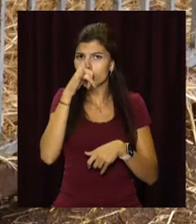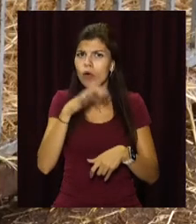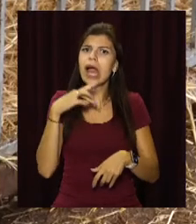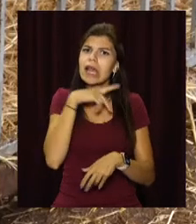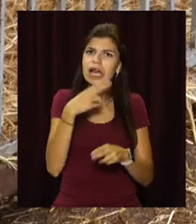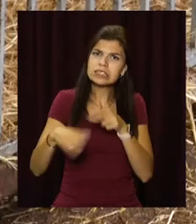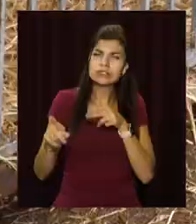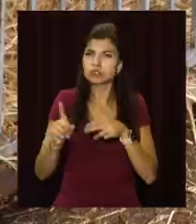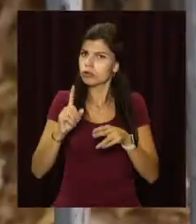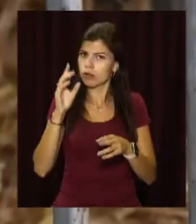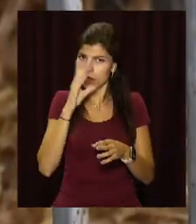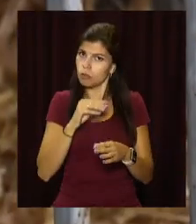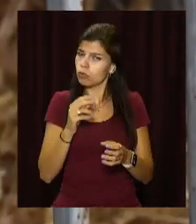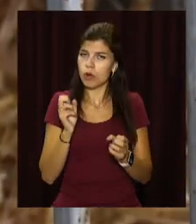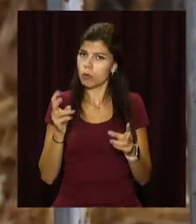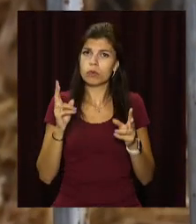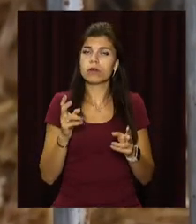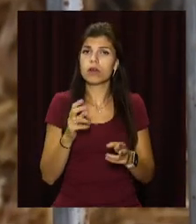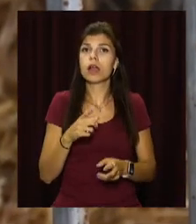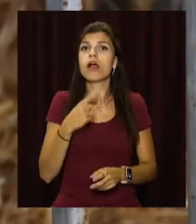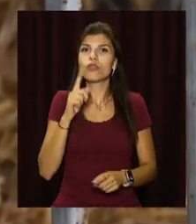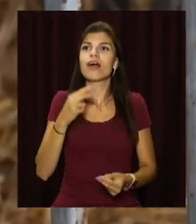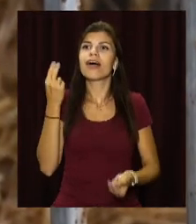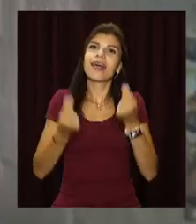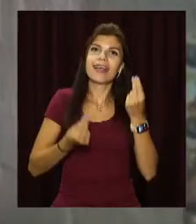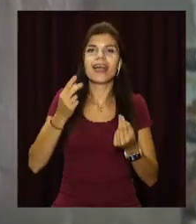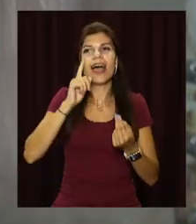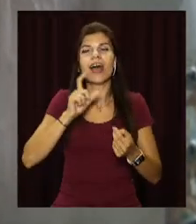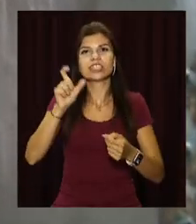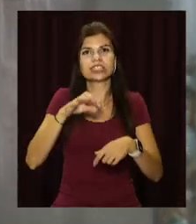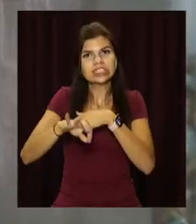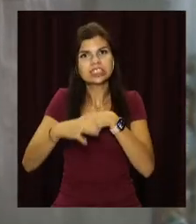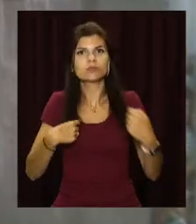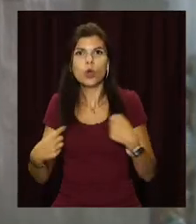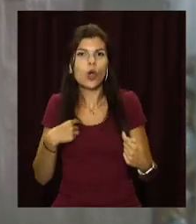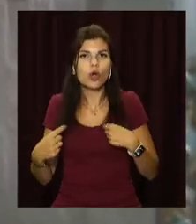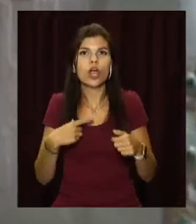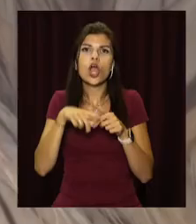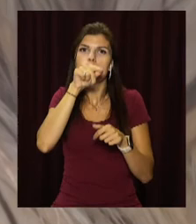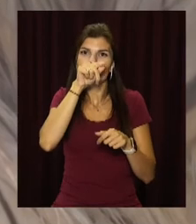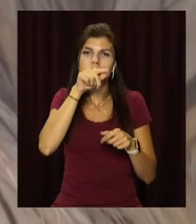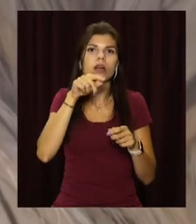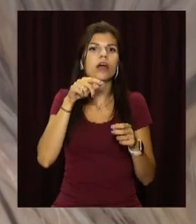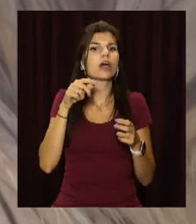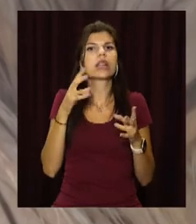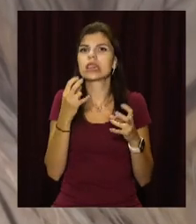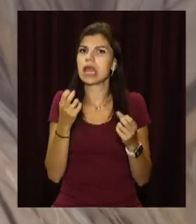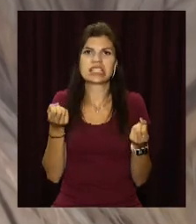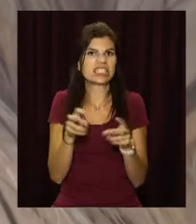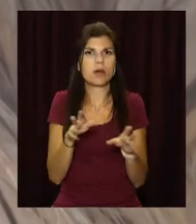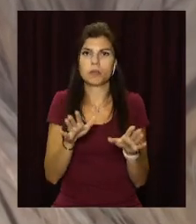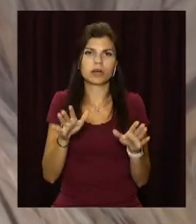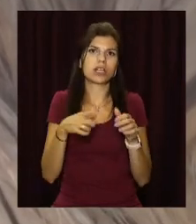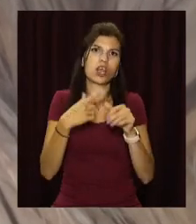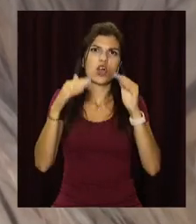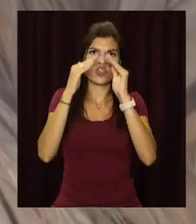він забороняє використовувати тварин у рекламі розваг і закладів харчування, утримувати хижих чи рідкісних птахів у неспеціалізованих закладах чи